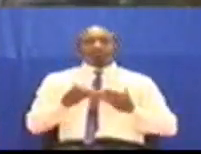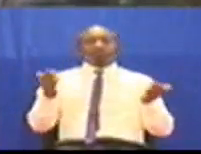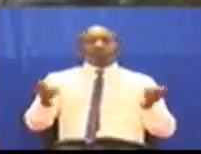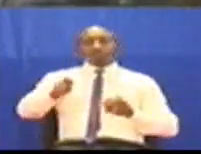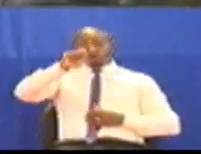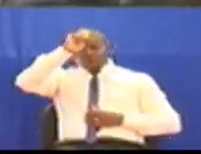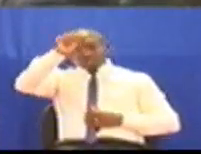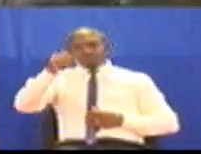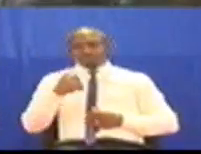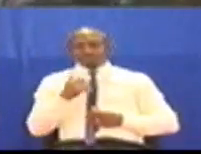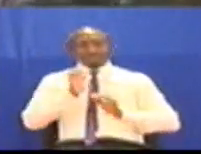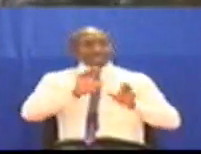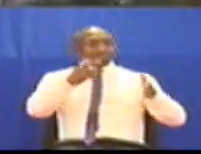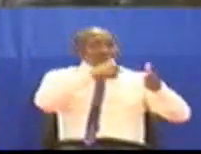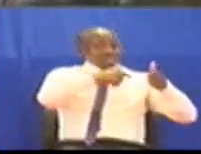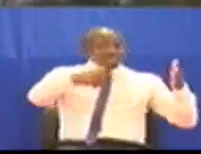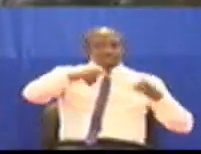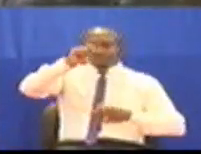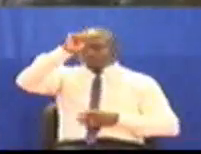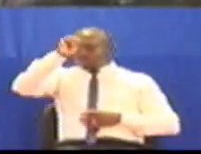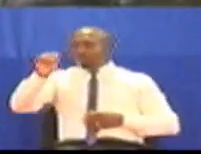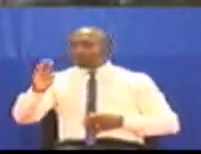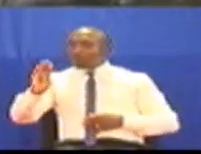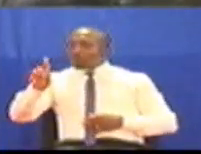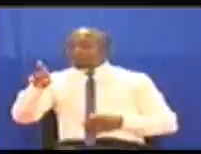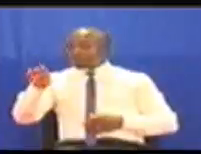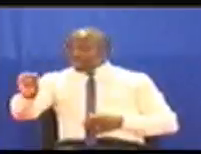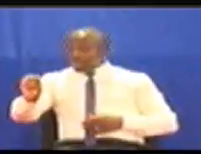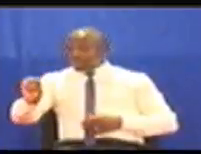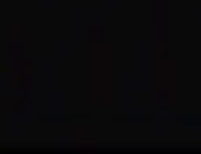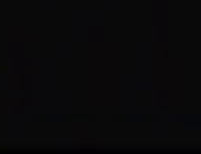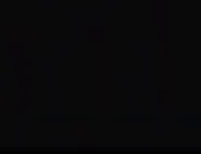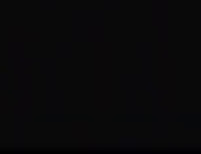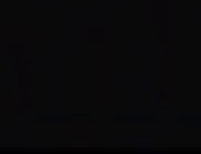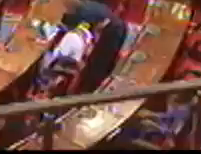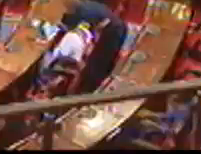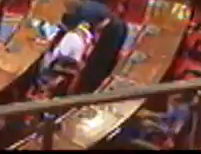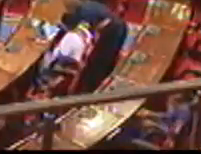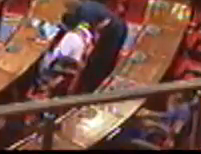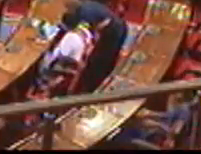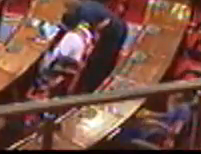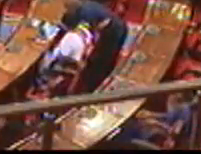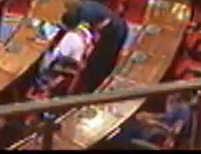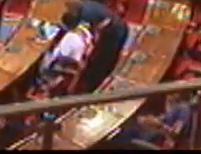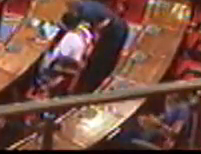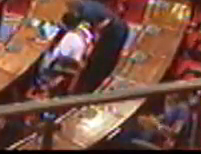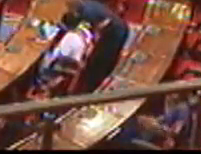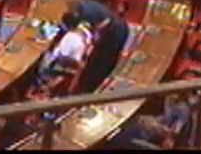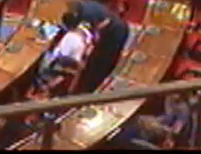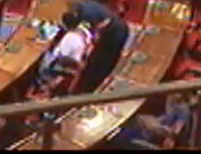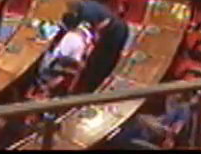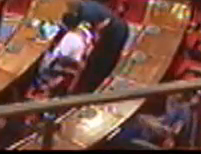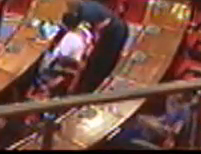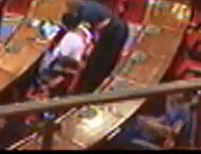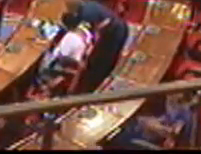Mheshimiwa, nilikuwa nimeshamtaja mheshimiwa Bupe Nelson Mwakangata aweze kuchangia katika hoja hii